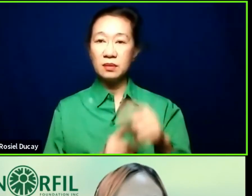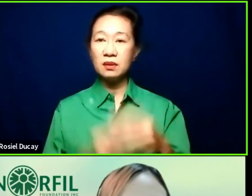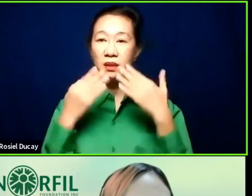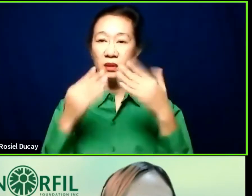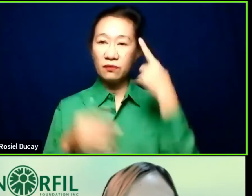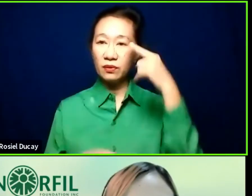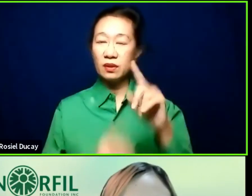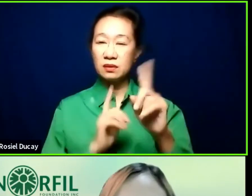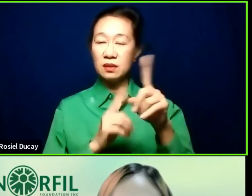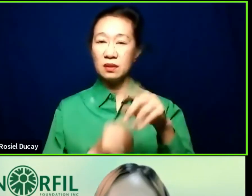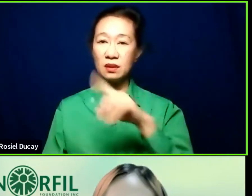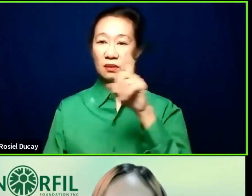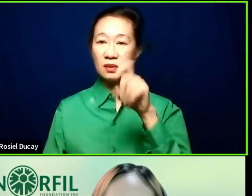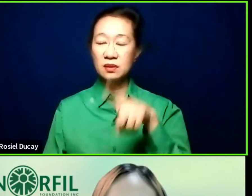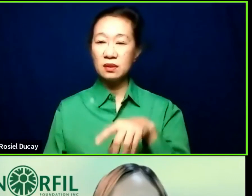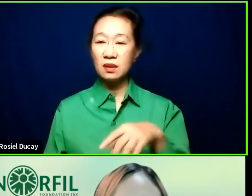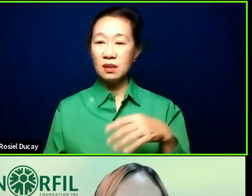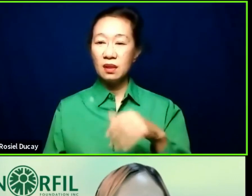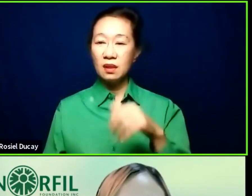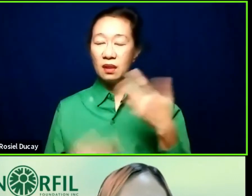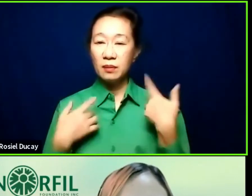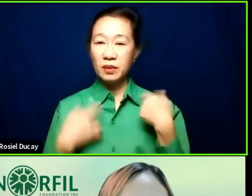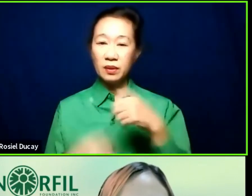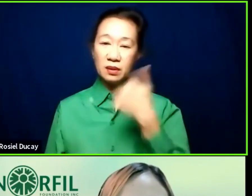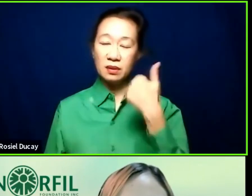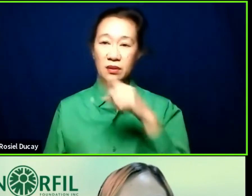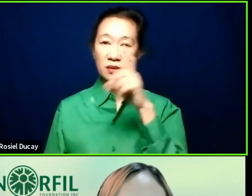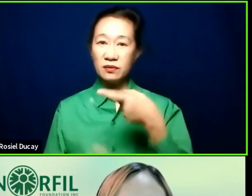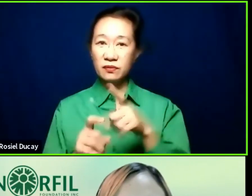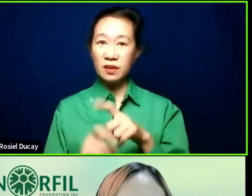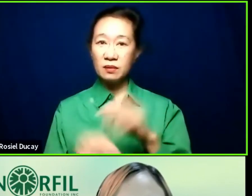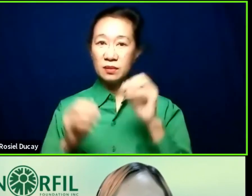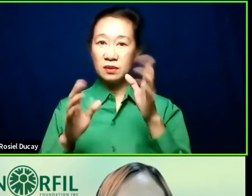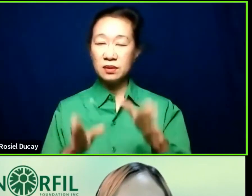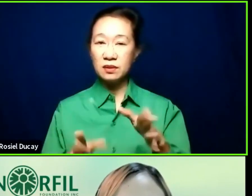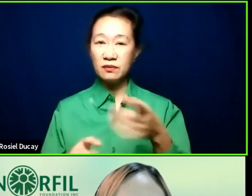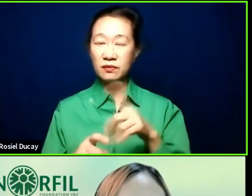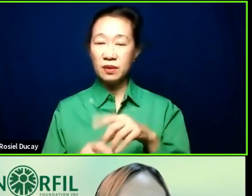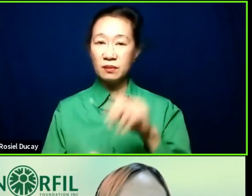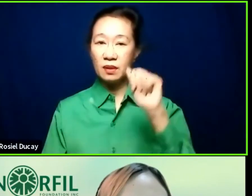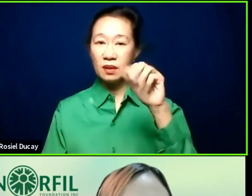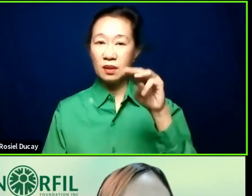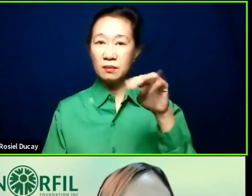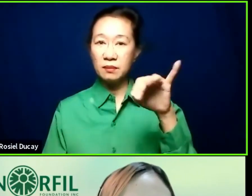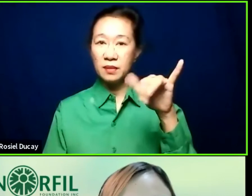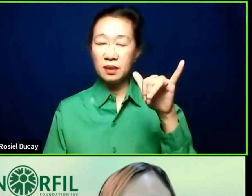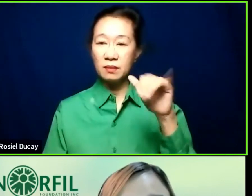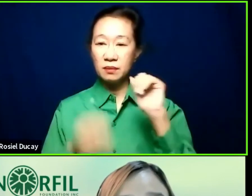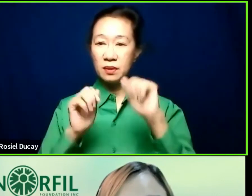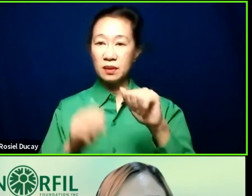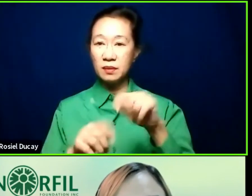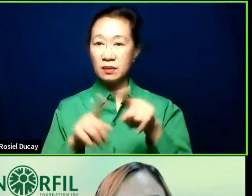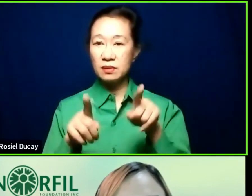questions. I have another question po for Teacher Landa from Teacher Ami po ng Akapin. Possible din po